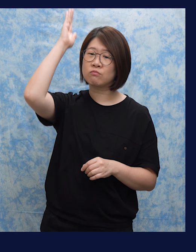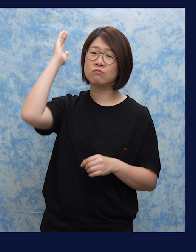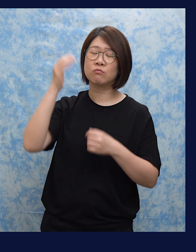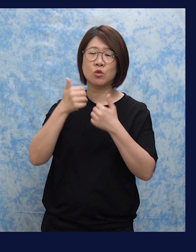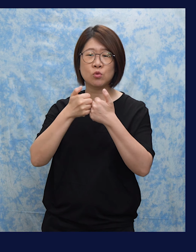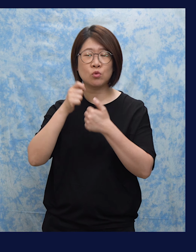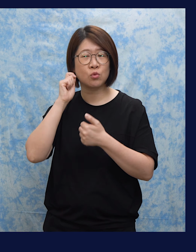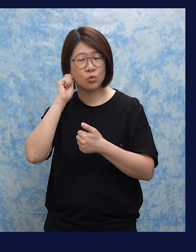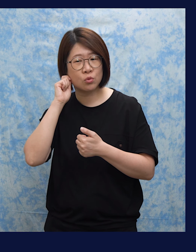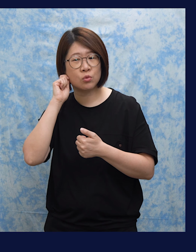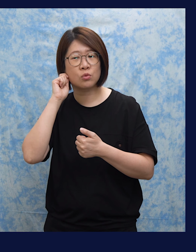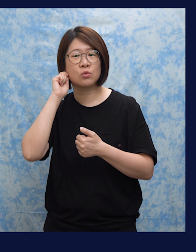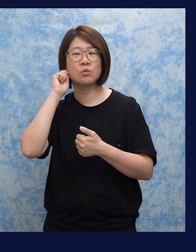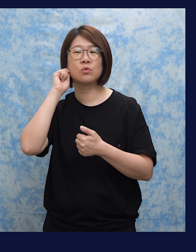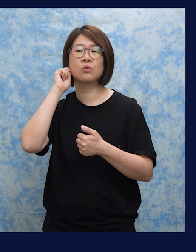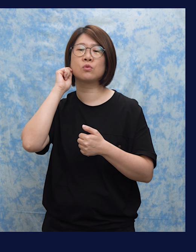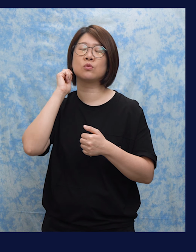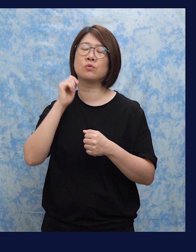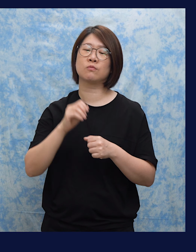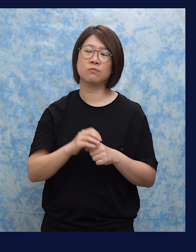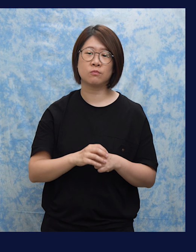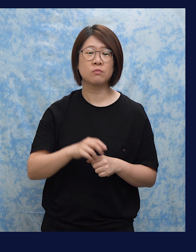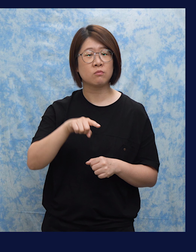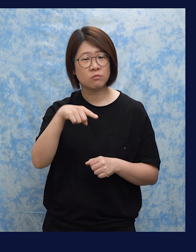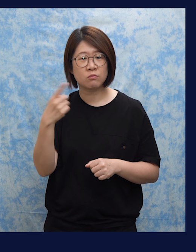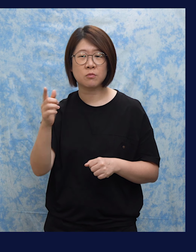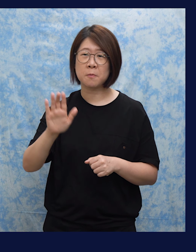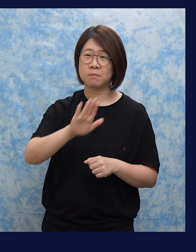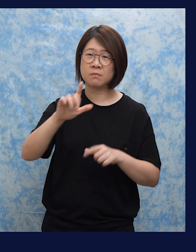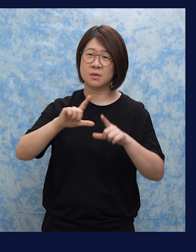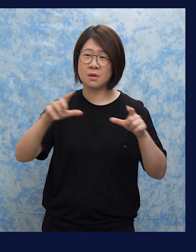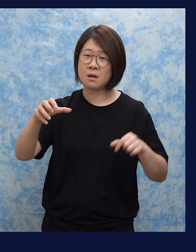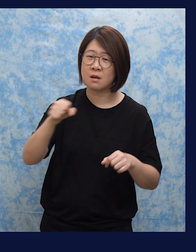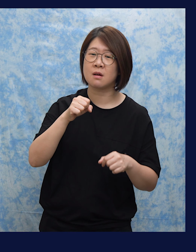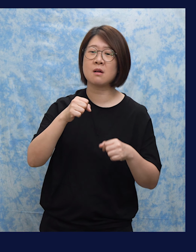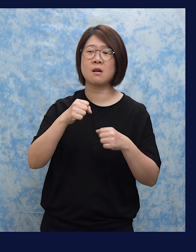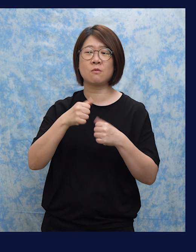Maria Kleovas Weib und Maria